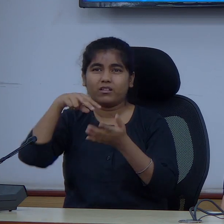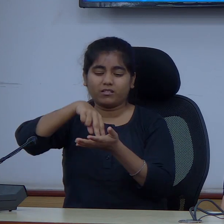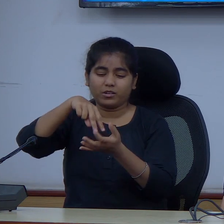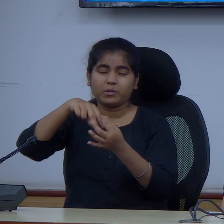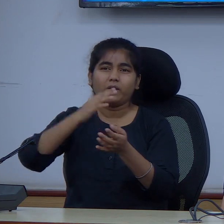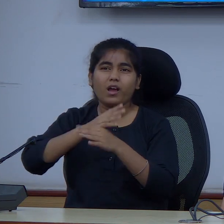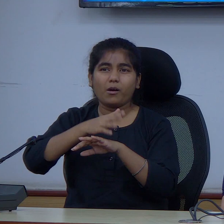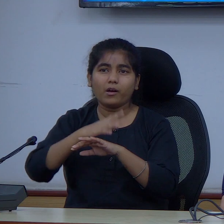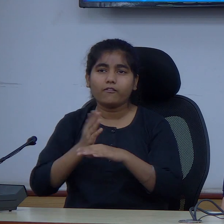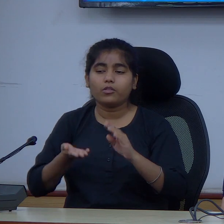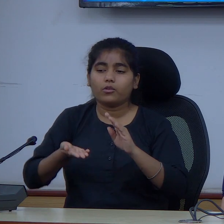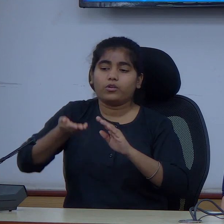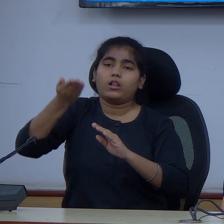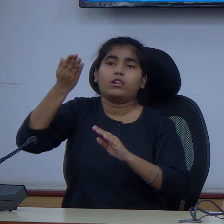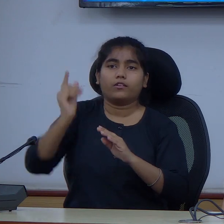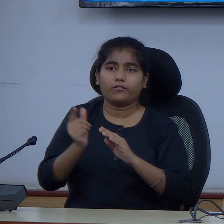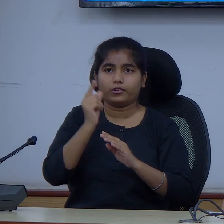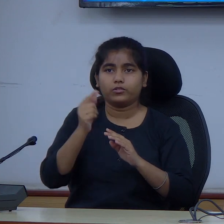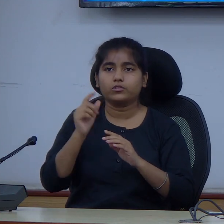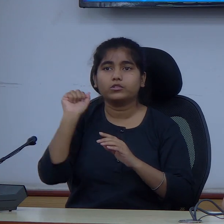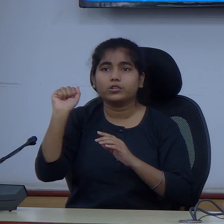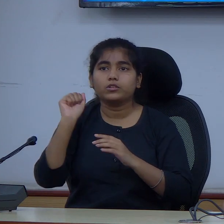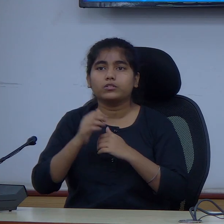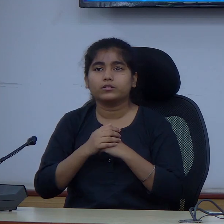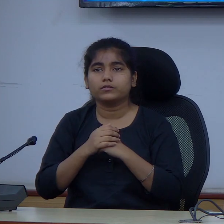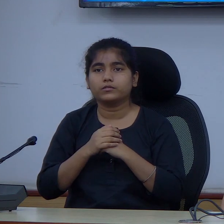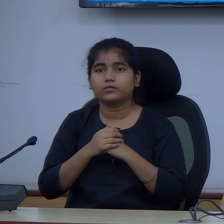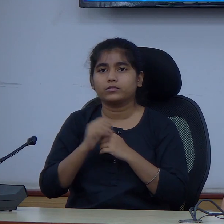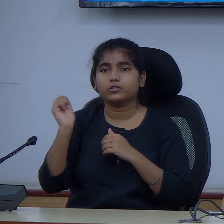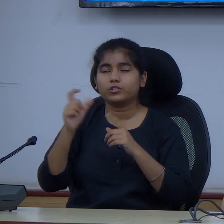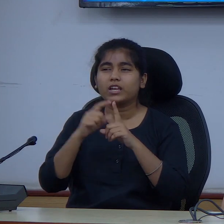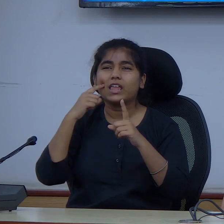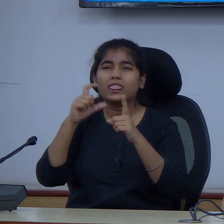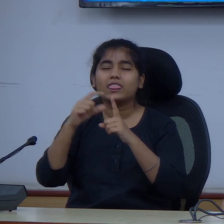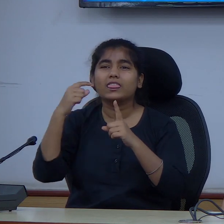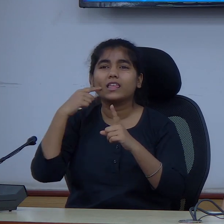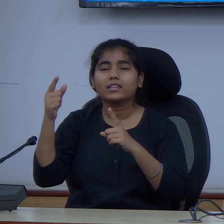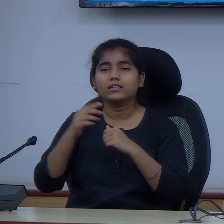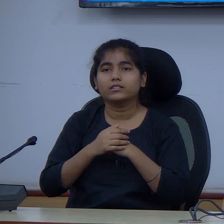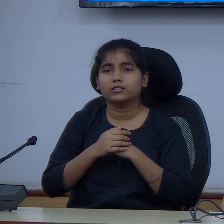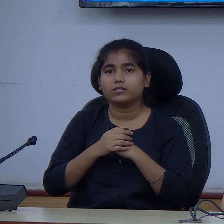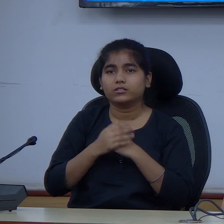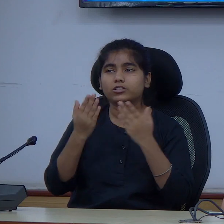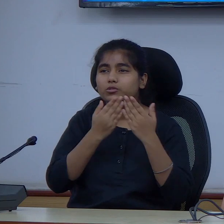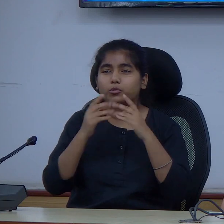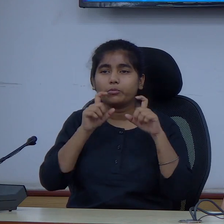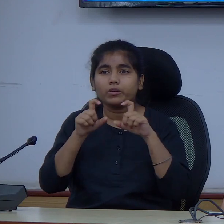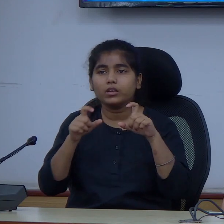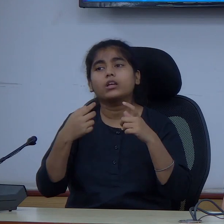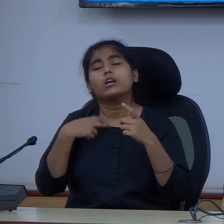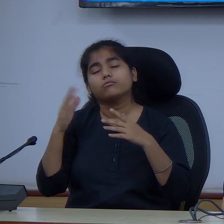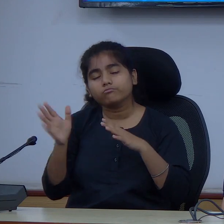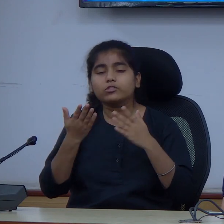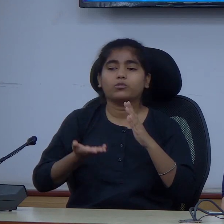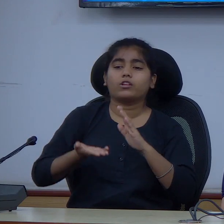वो लिफ्ट से वो यूज़ करती है, उनकी जो दीदी है मालती दीदी स्कूल की टीचर जो दीदी होती हैं स्कूल में, वो उनको बोलती हैं कि आओ प्रिया आपको लिफ्ट